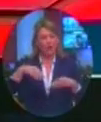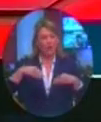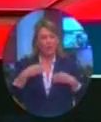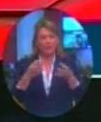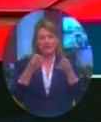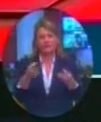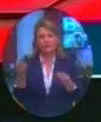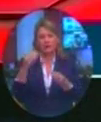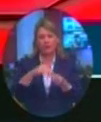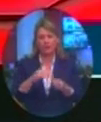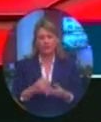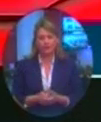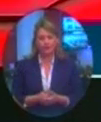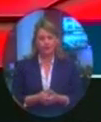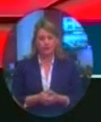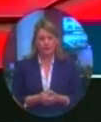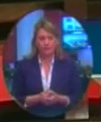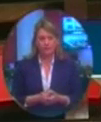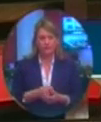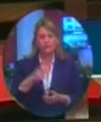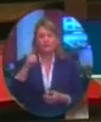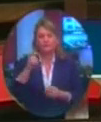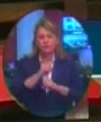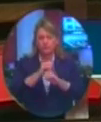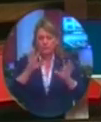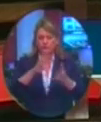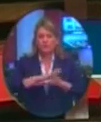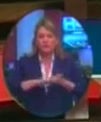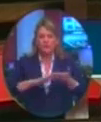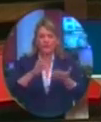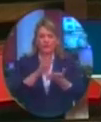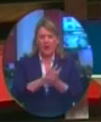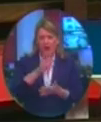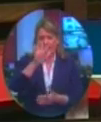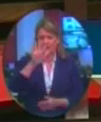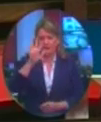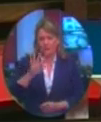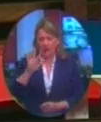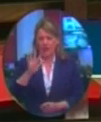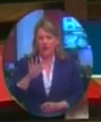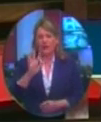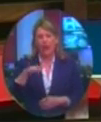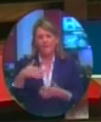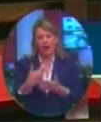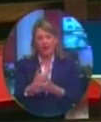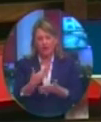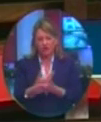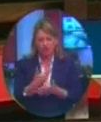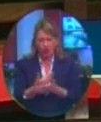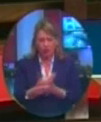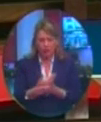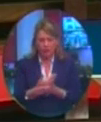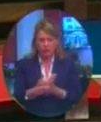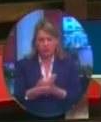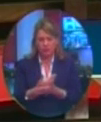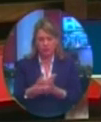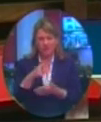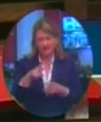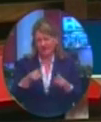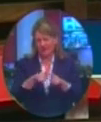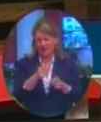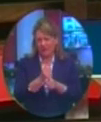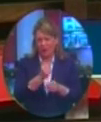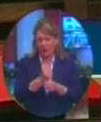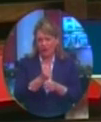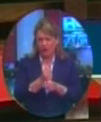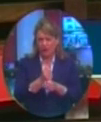נוספת. תאגיד השידור יתחיל לשדר ב-15, כולל תאגיד החדשות, שזה בגדול אותם עובדים, מבוסס על אותו מבנה. זה